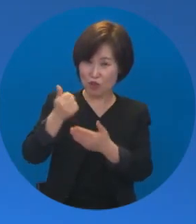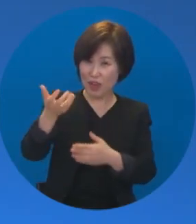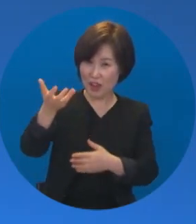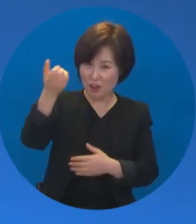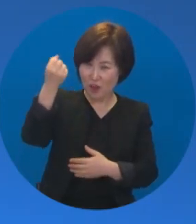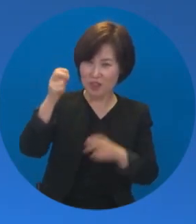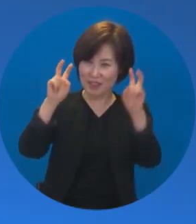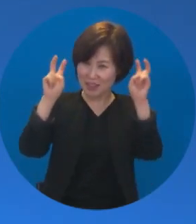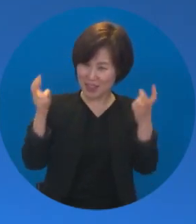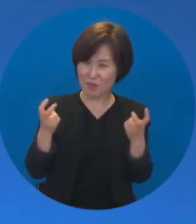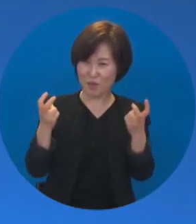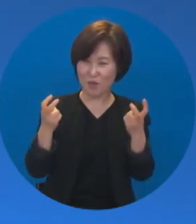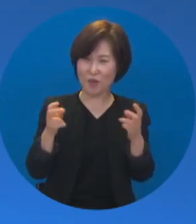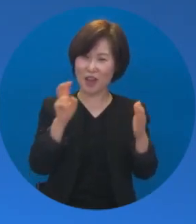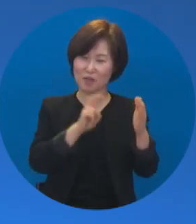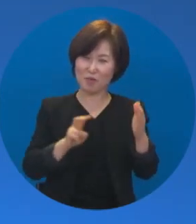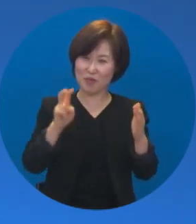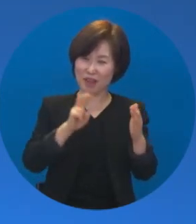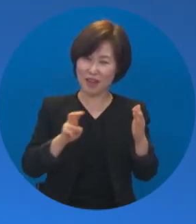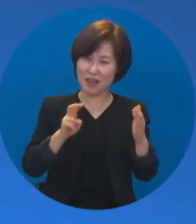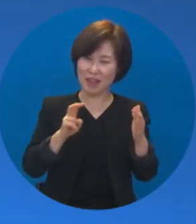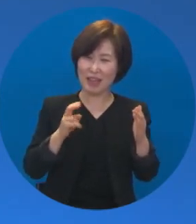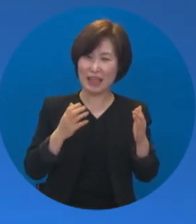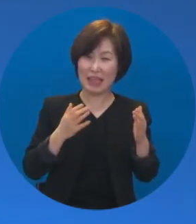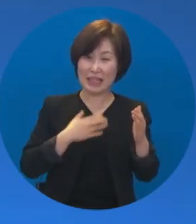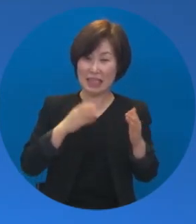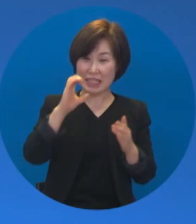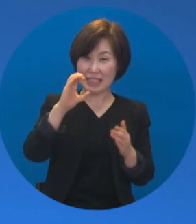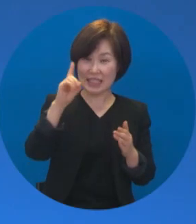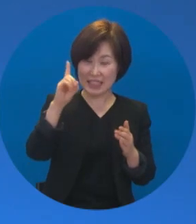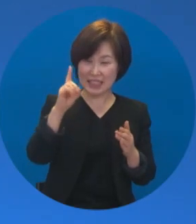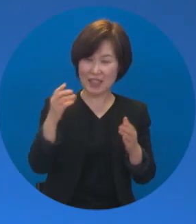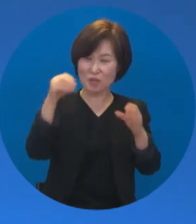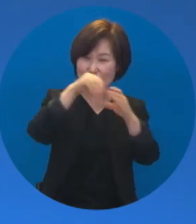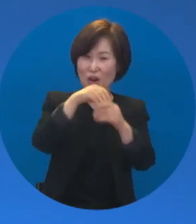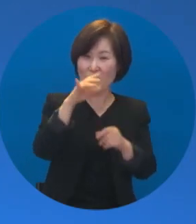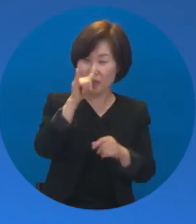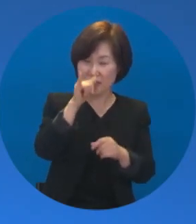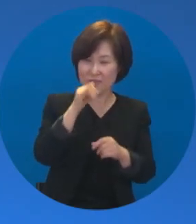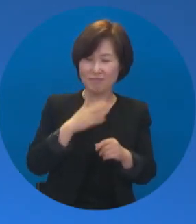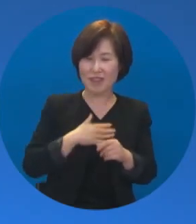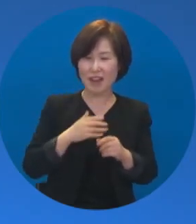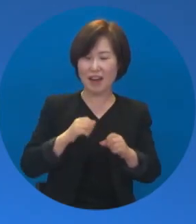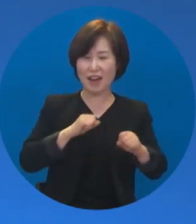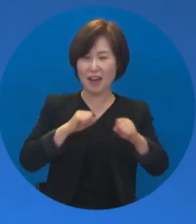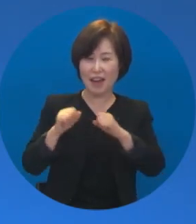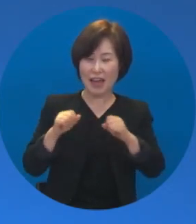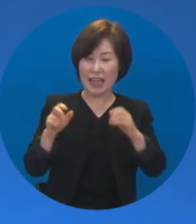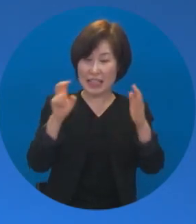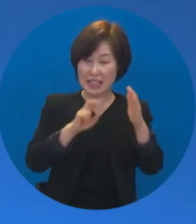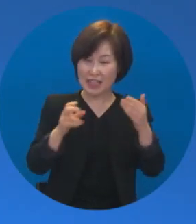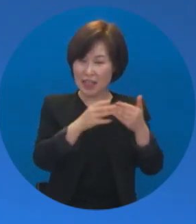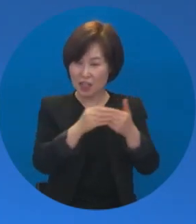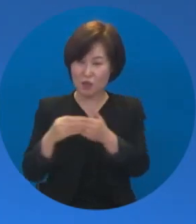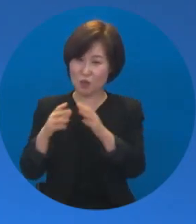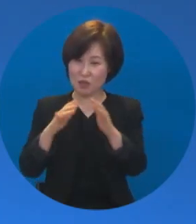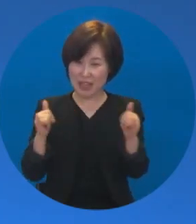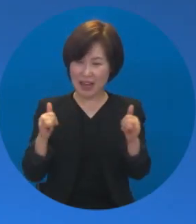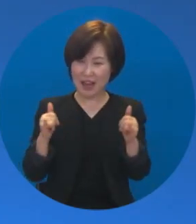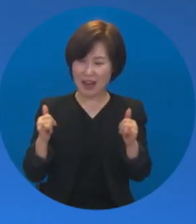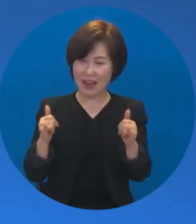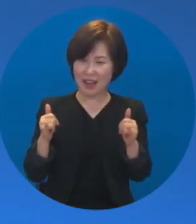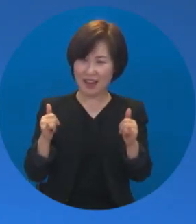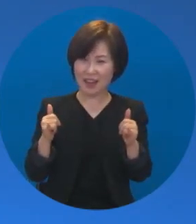곡입니다. 제 앨범에도 수록되어 있는 곡이에요. 제가 사역하면서 하나님 이 길이 주님의 길이 맞습니까? 저